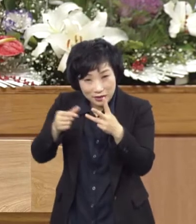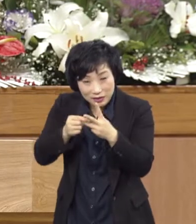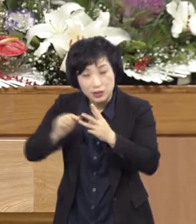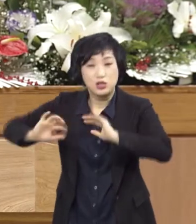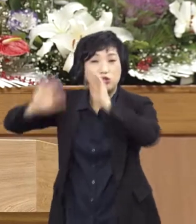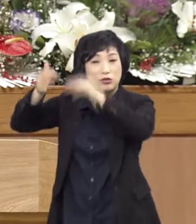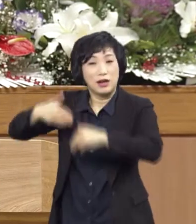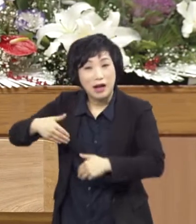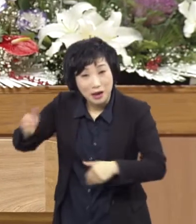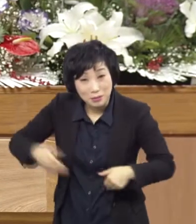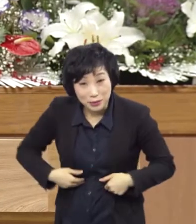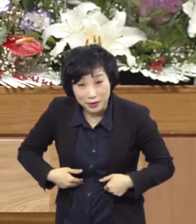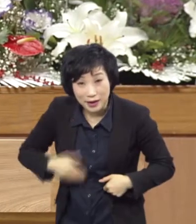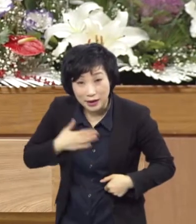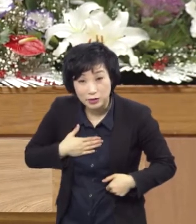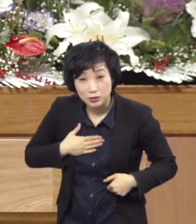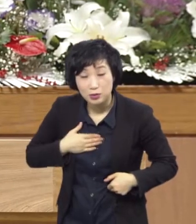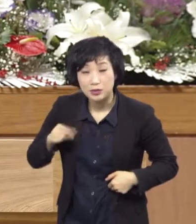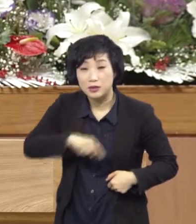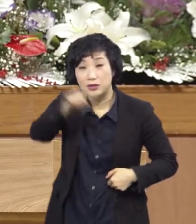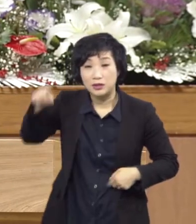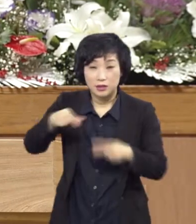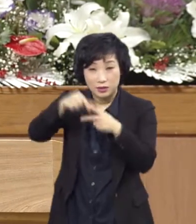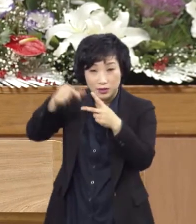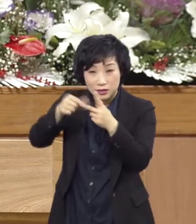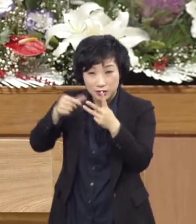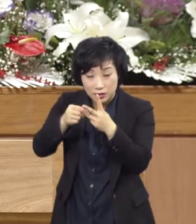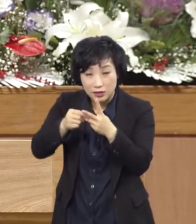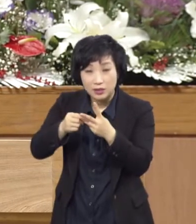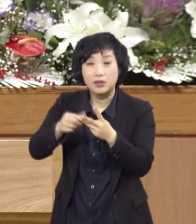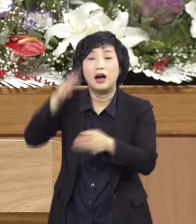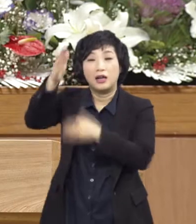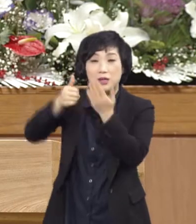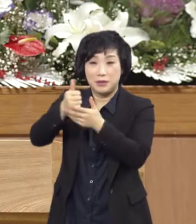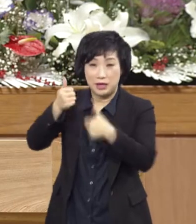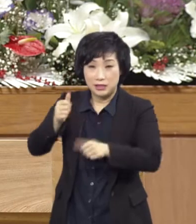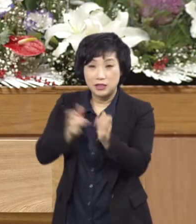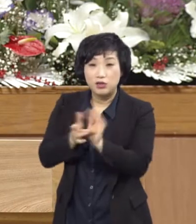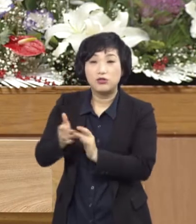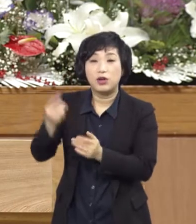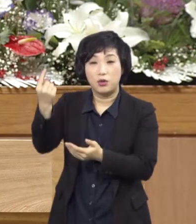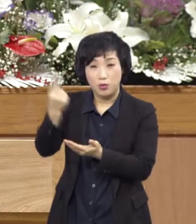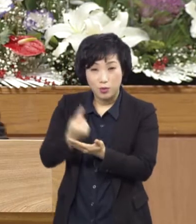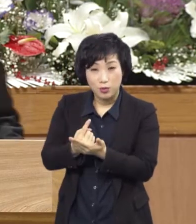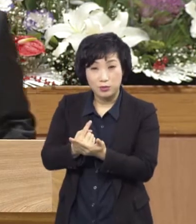하나님의 아들로 주신 은혜, 이것 때문에 육신으로 오셨으니